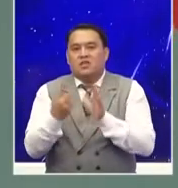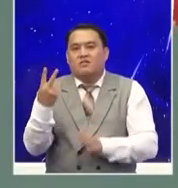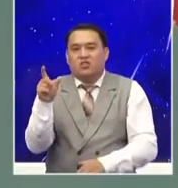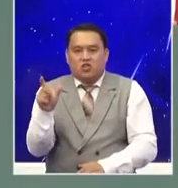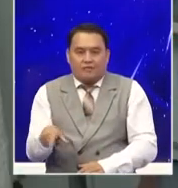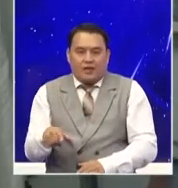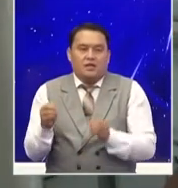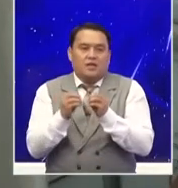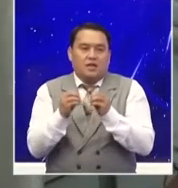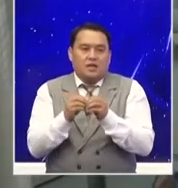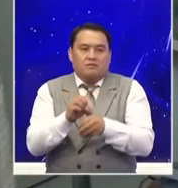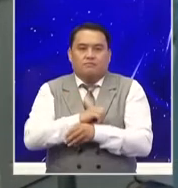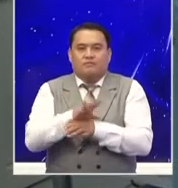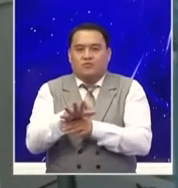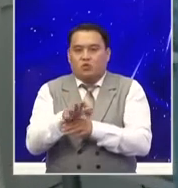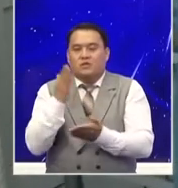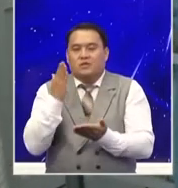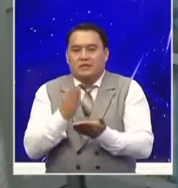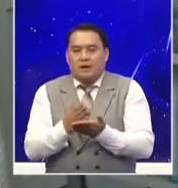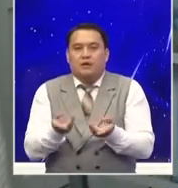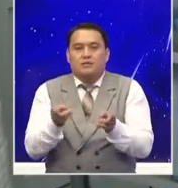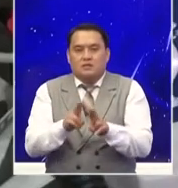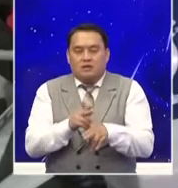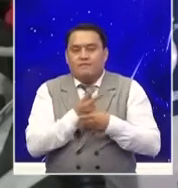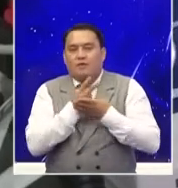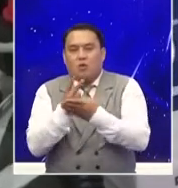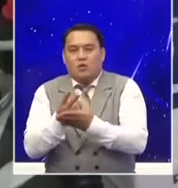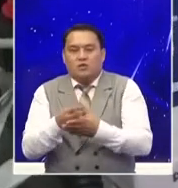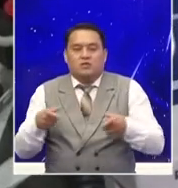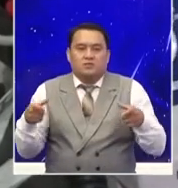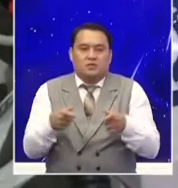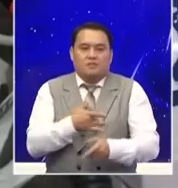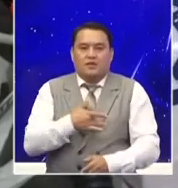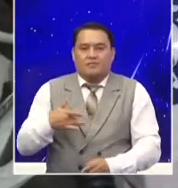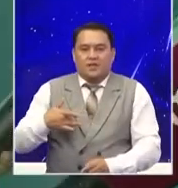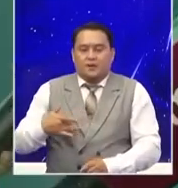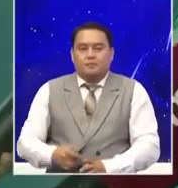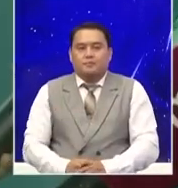У 10 из них диагностирован коронавирус, остальные госпитализированы с пневмонией.